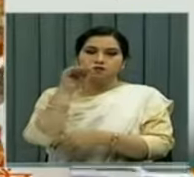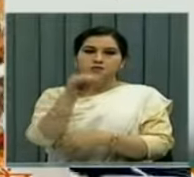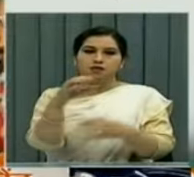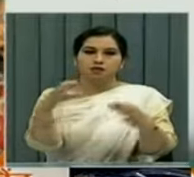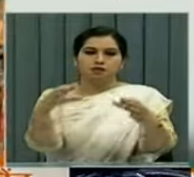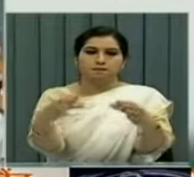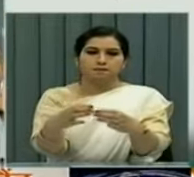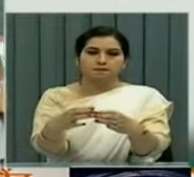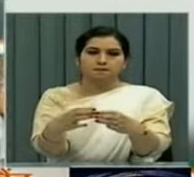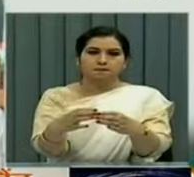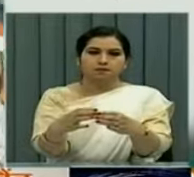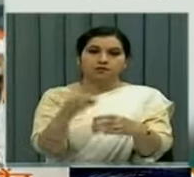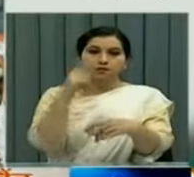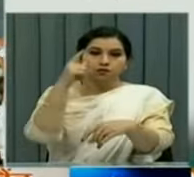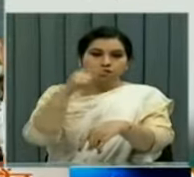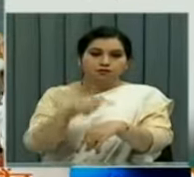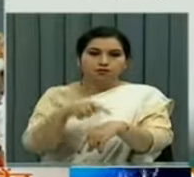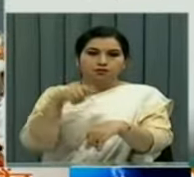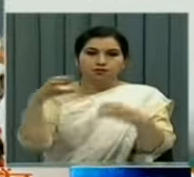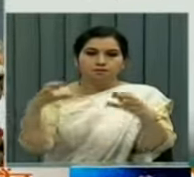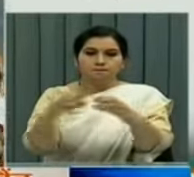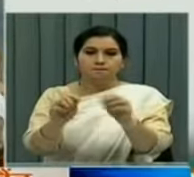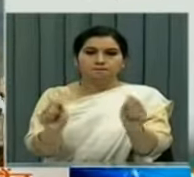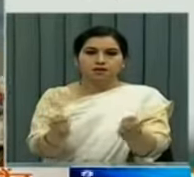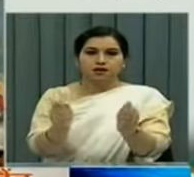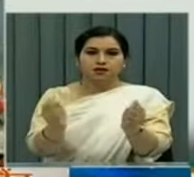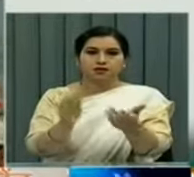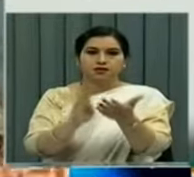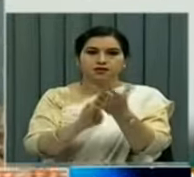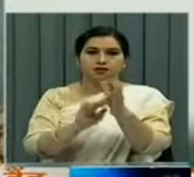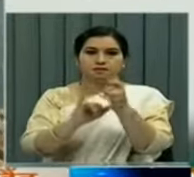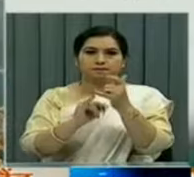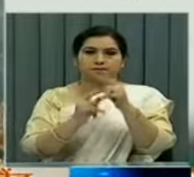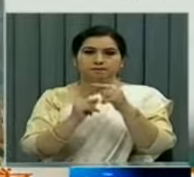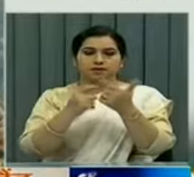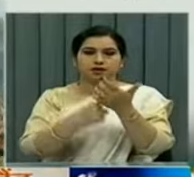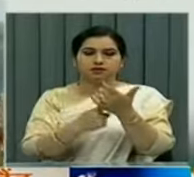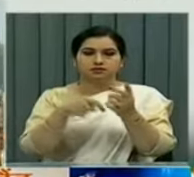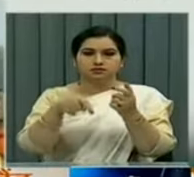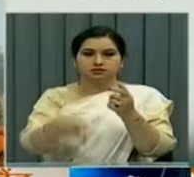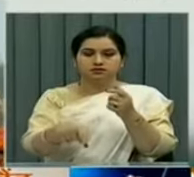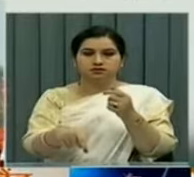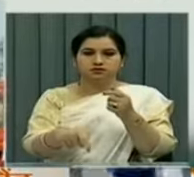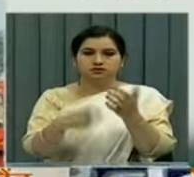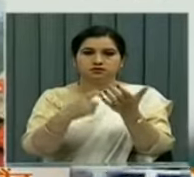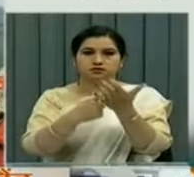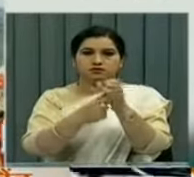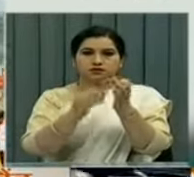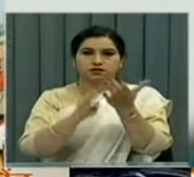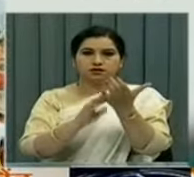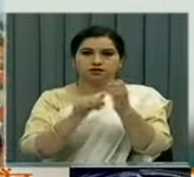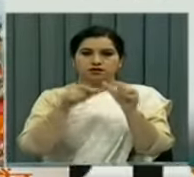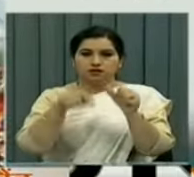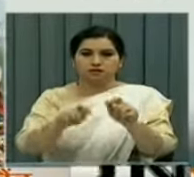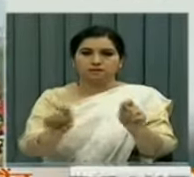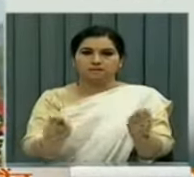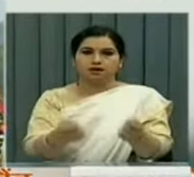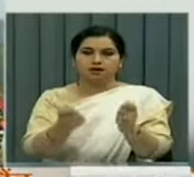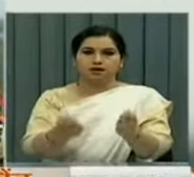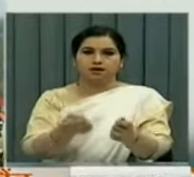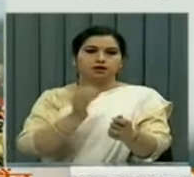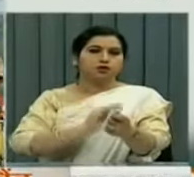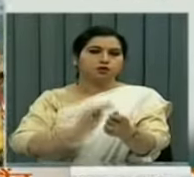वन ऑफ इट्स काइंड इन द वर्ल्ड। बैंड मास्टर सब इंस्पेक्टर राणा, बिल्कुल अलग है, और इसीलिए